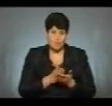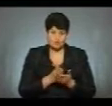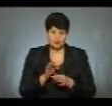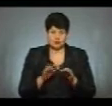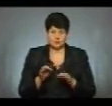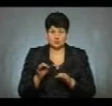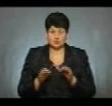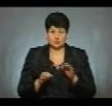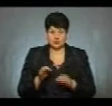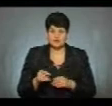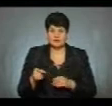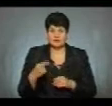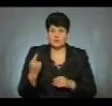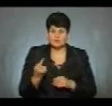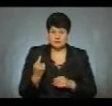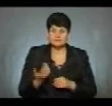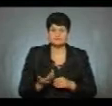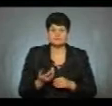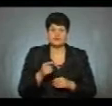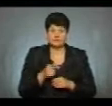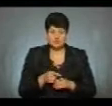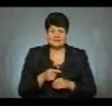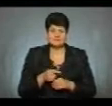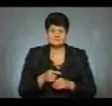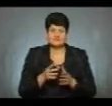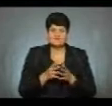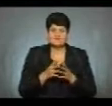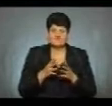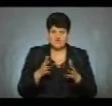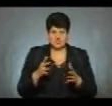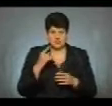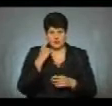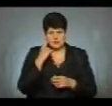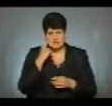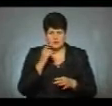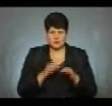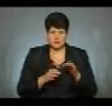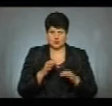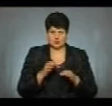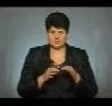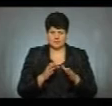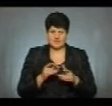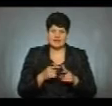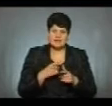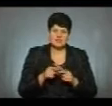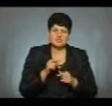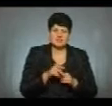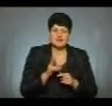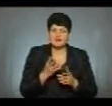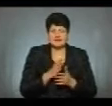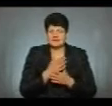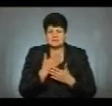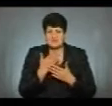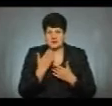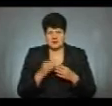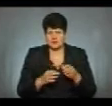судів Тернопільської області, зокрема, вони значно вище оцінюють судову систему, ніж ті, які не